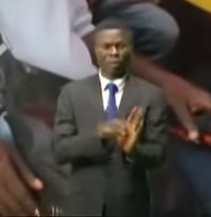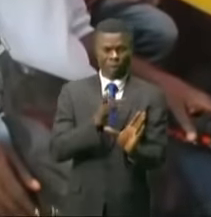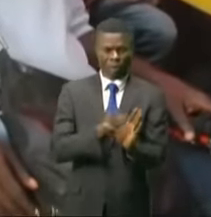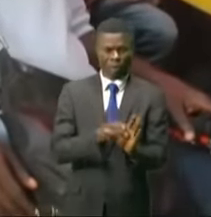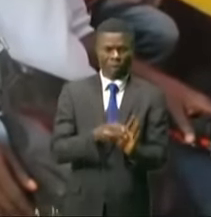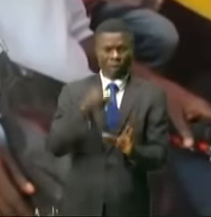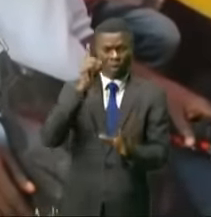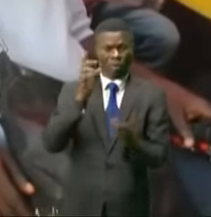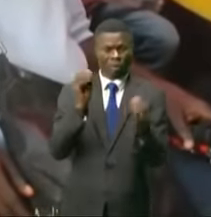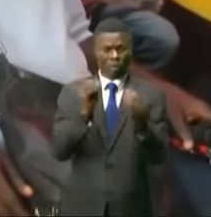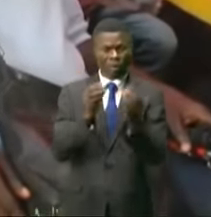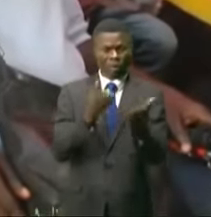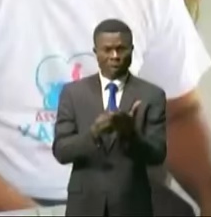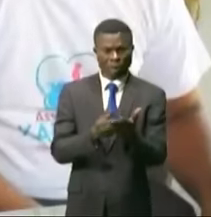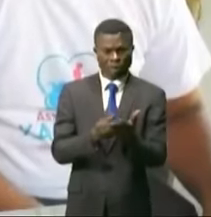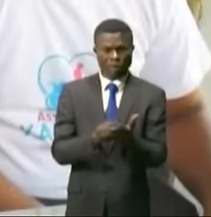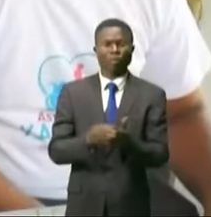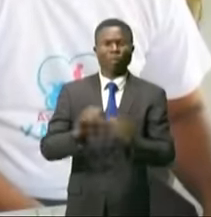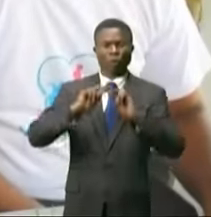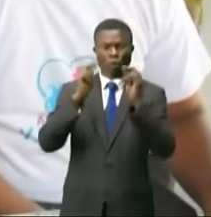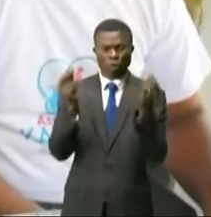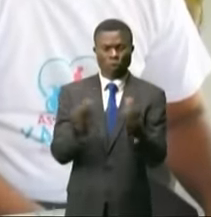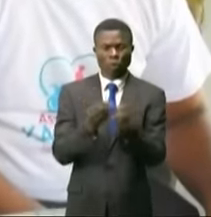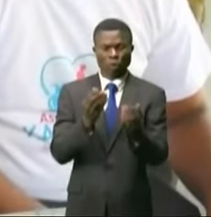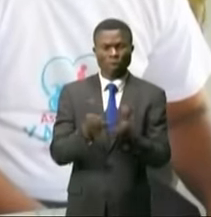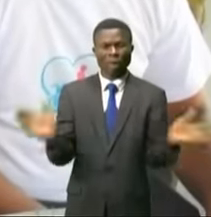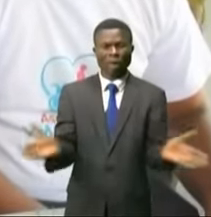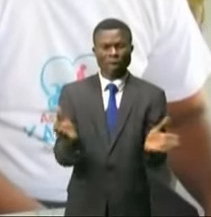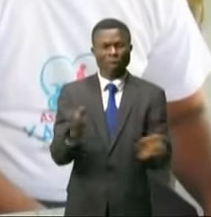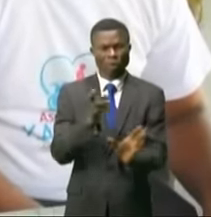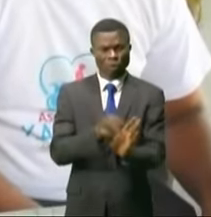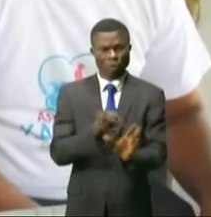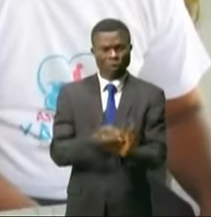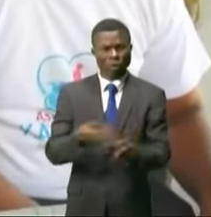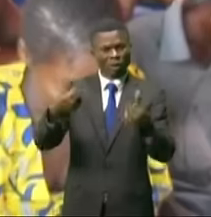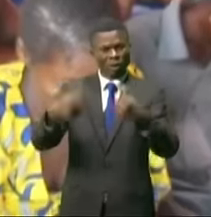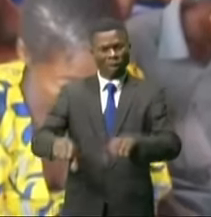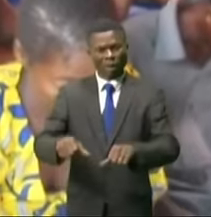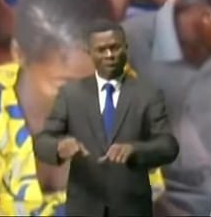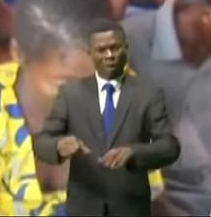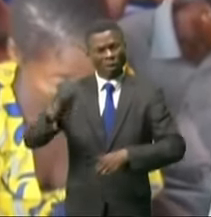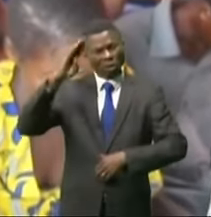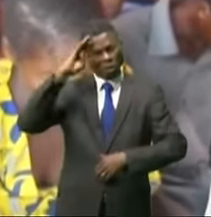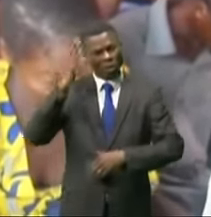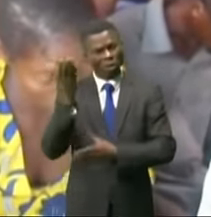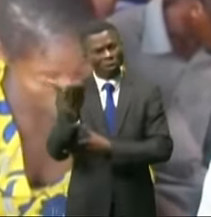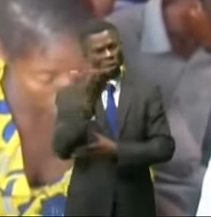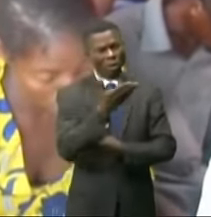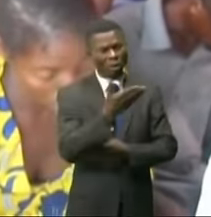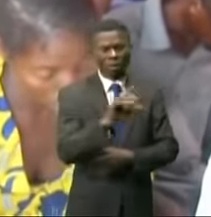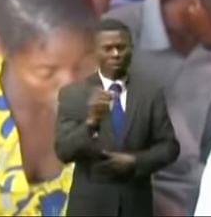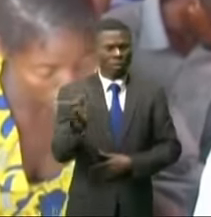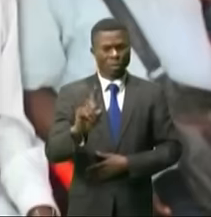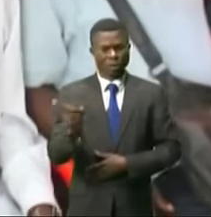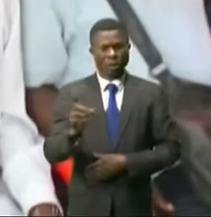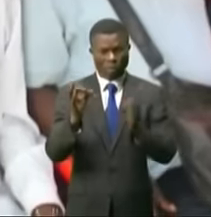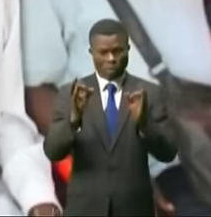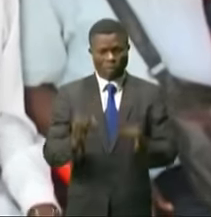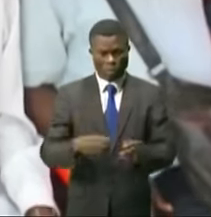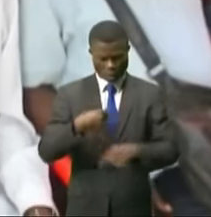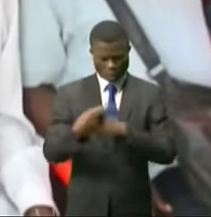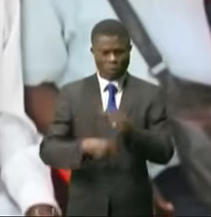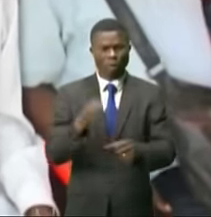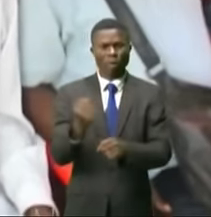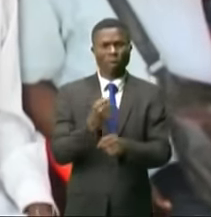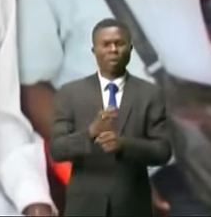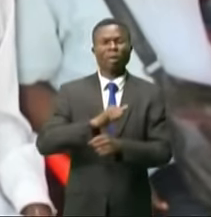cette première rencontre, l'ASBL Kabichi les a exhortés à ne plus vivre dans le monde ni des dons des personnes généreuses, mais